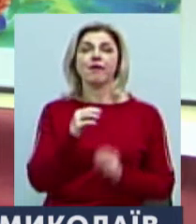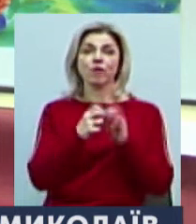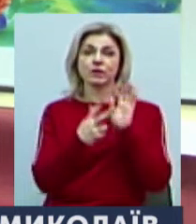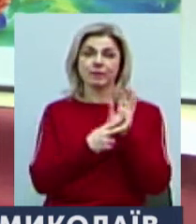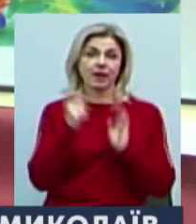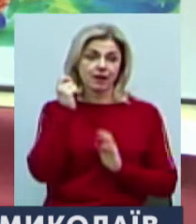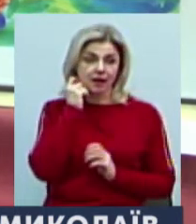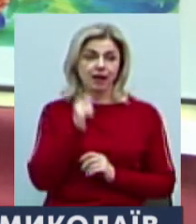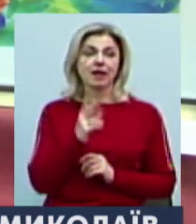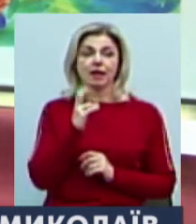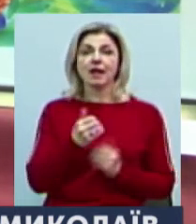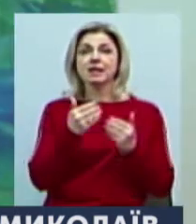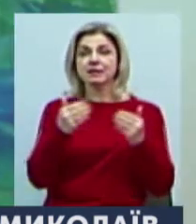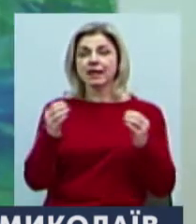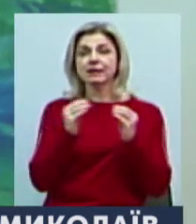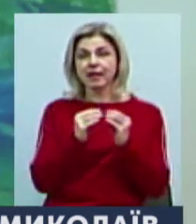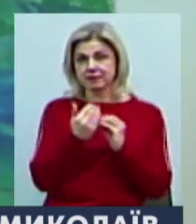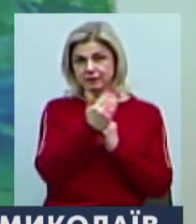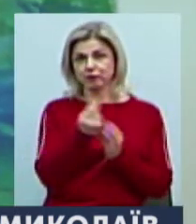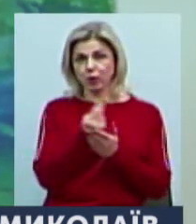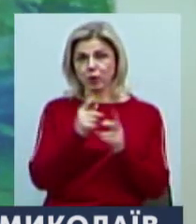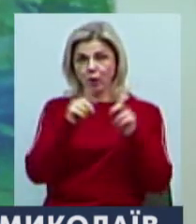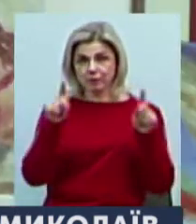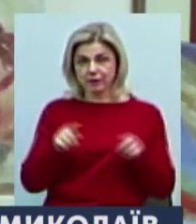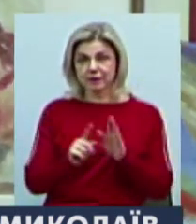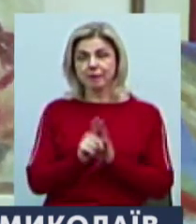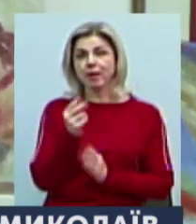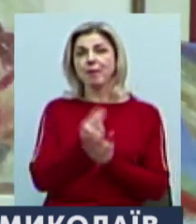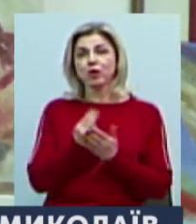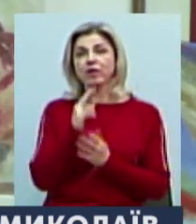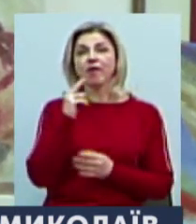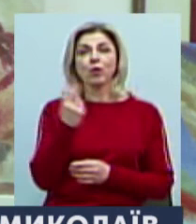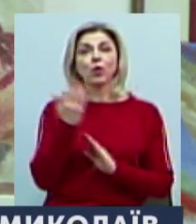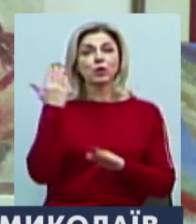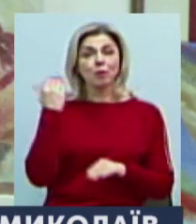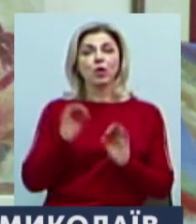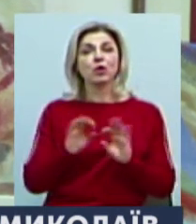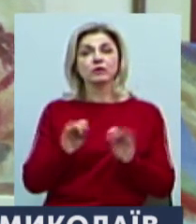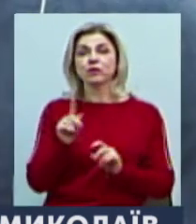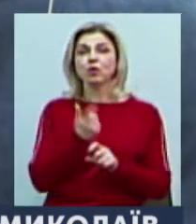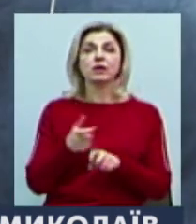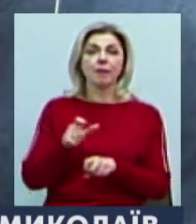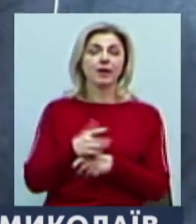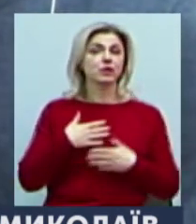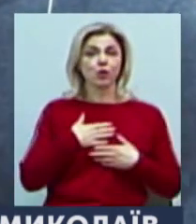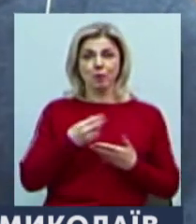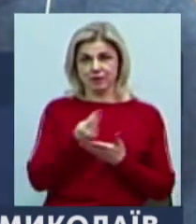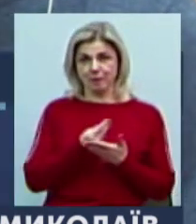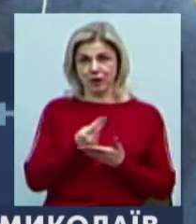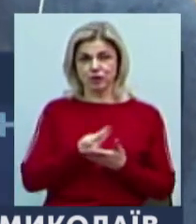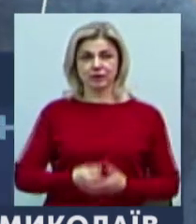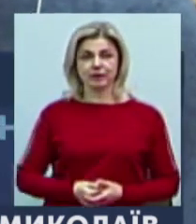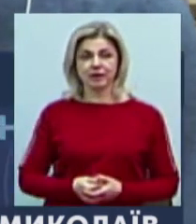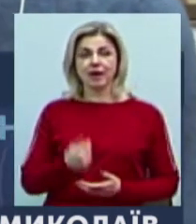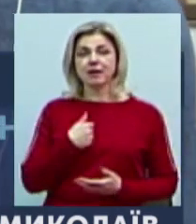18 років. На стінах 10 його робіт. Почав малювати 2 роки тому. Розповів, що найбільше полюбляє зображати. Я